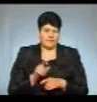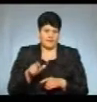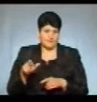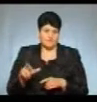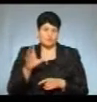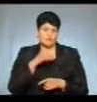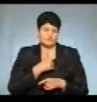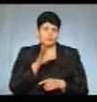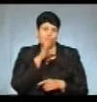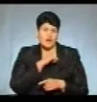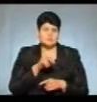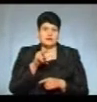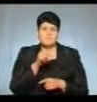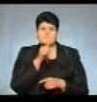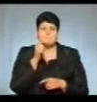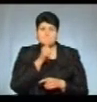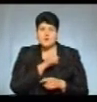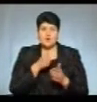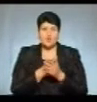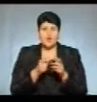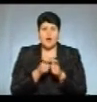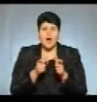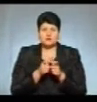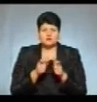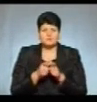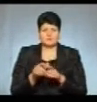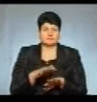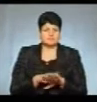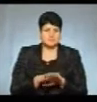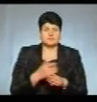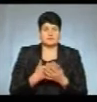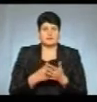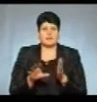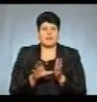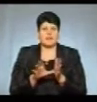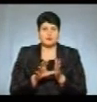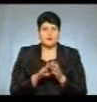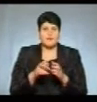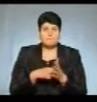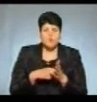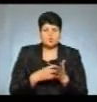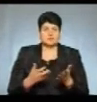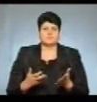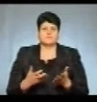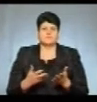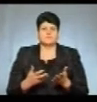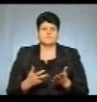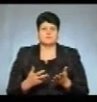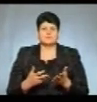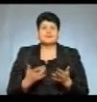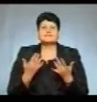вкрасти пароль до карточки або до електронної пошти. Скажіть, будь ласка,